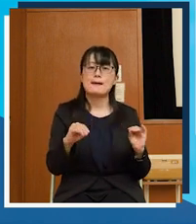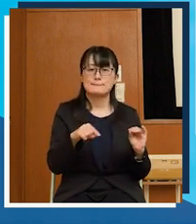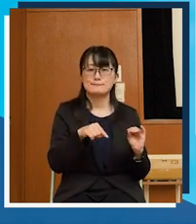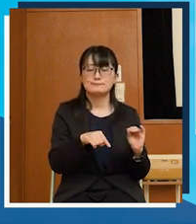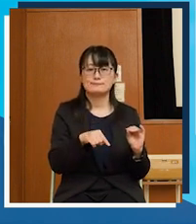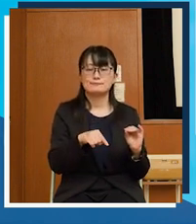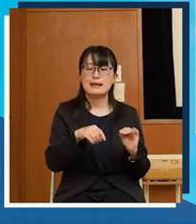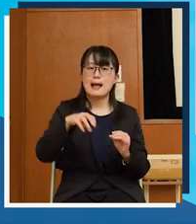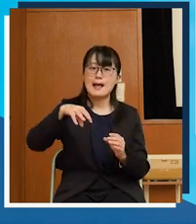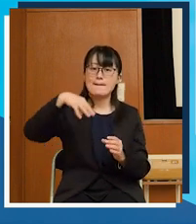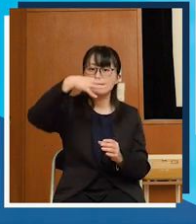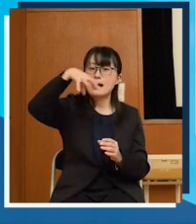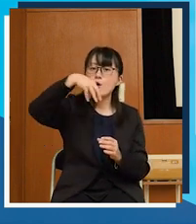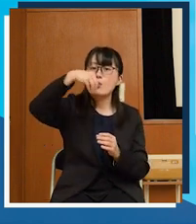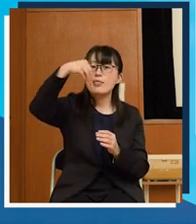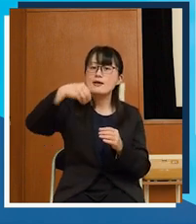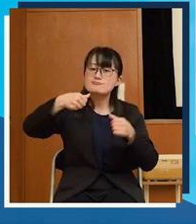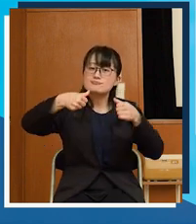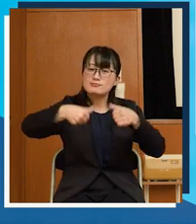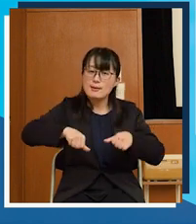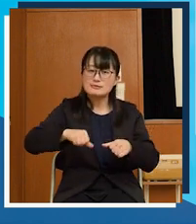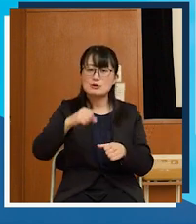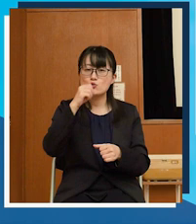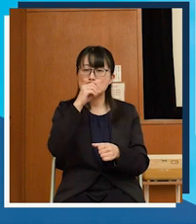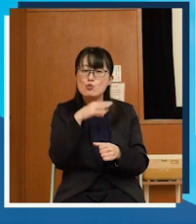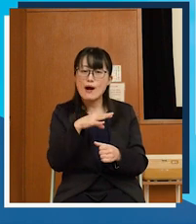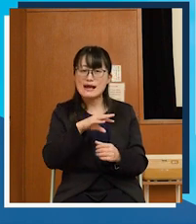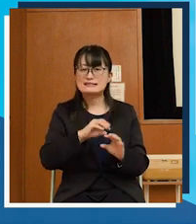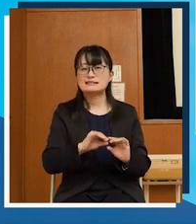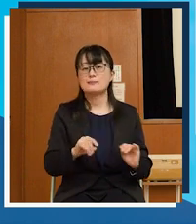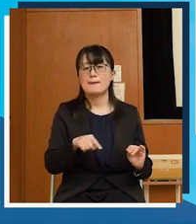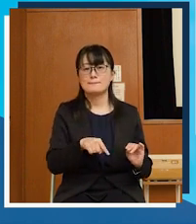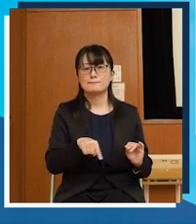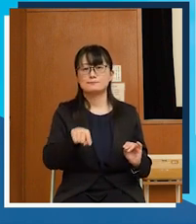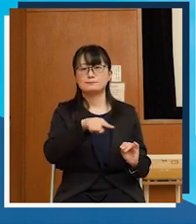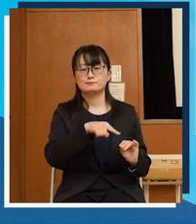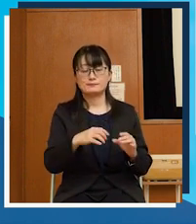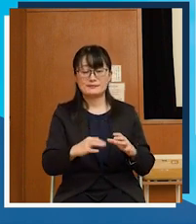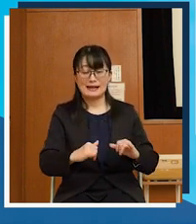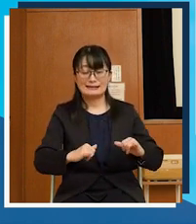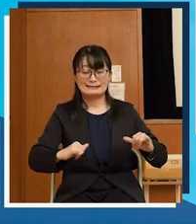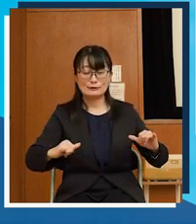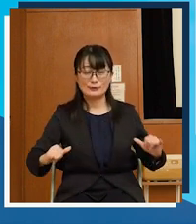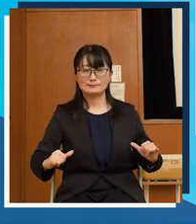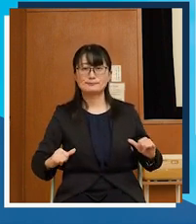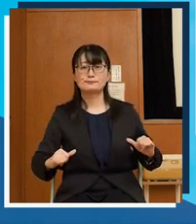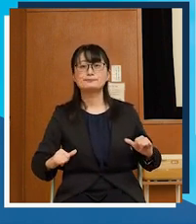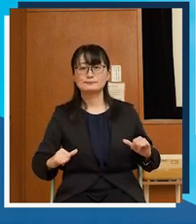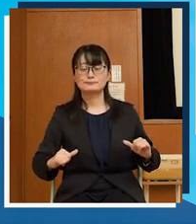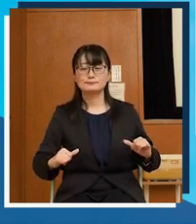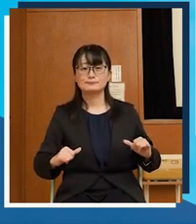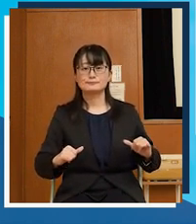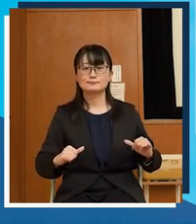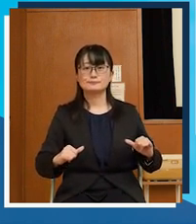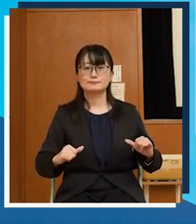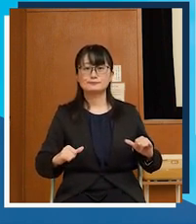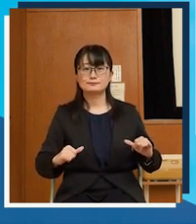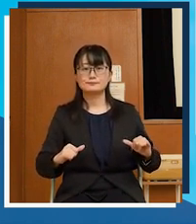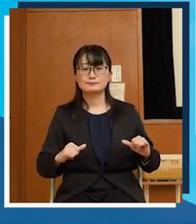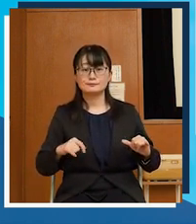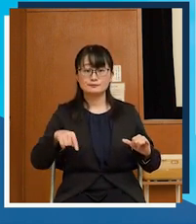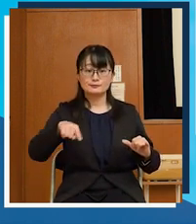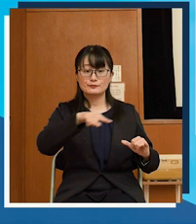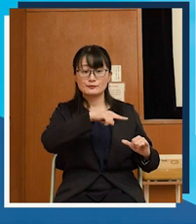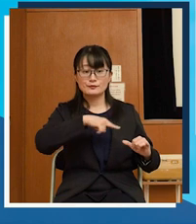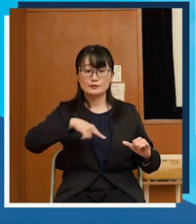地盤が広域に渡って存在するためこの軟弱地盤だけでも1万本余りの砂でできた